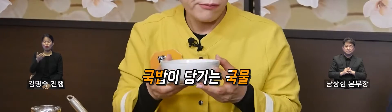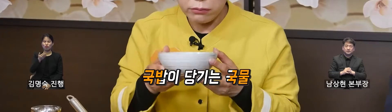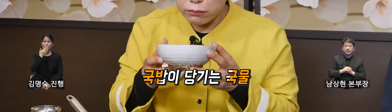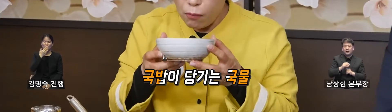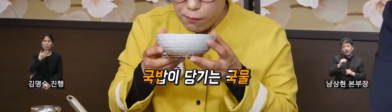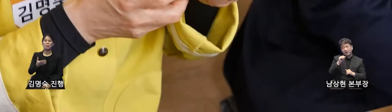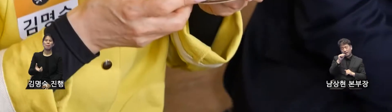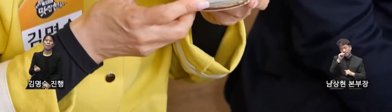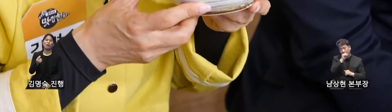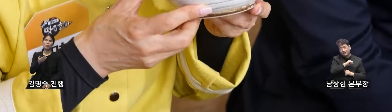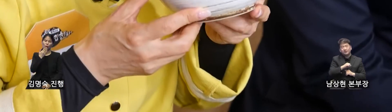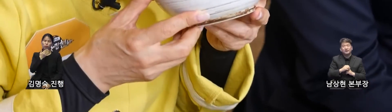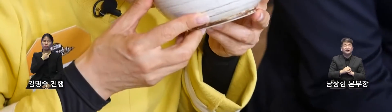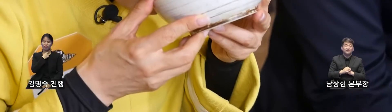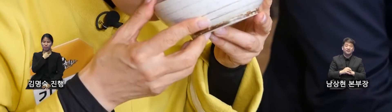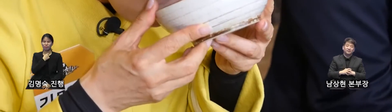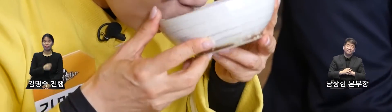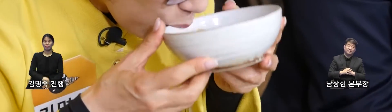있죠.